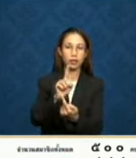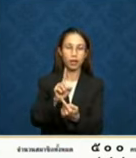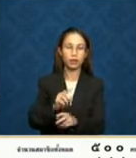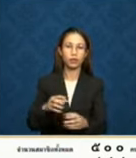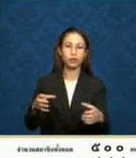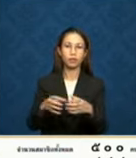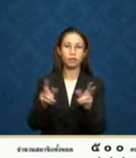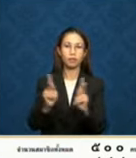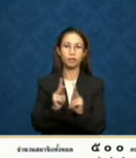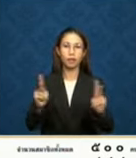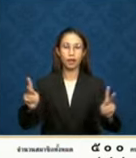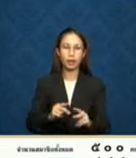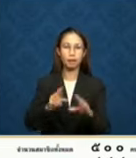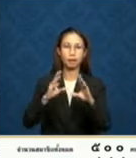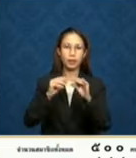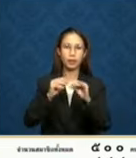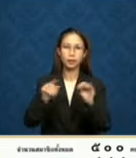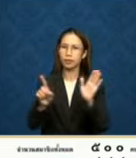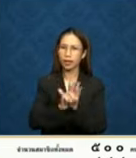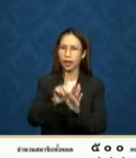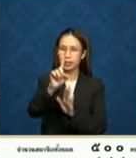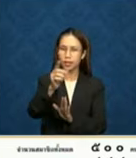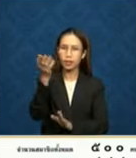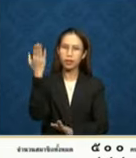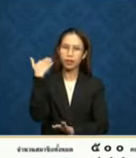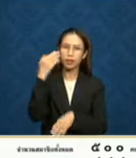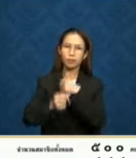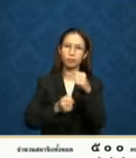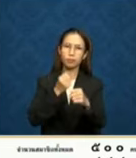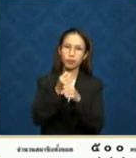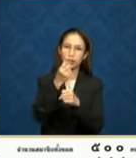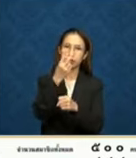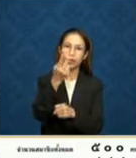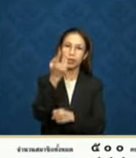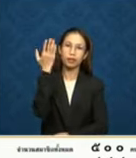คณะกรรมการที่ประชุมกไปครั้งเดีวเมอ 2 ปีที่แล้ว